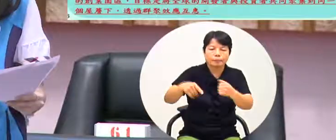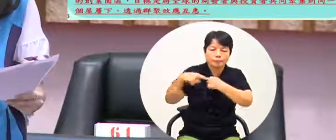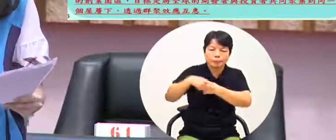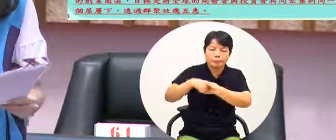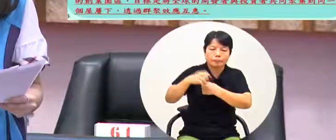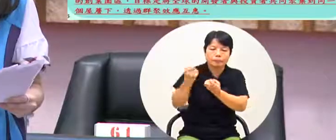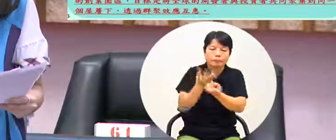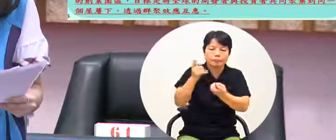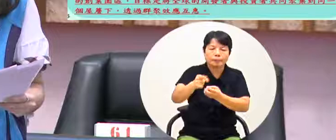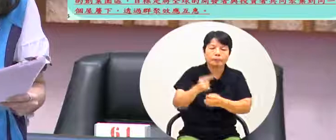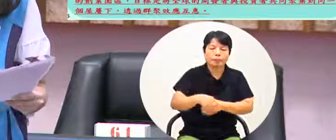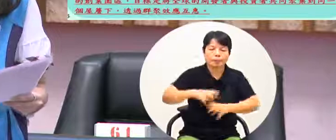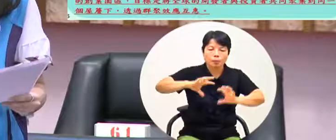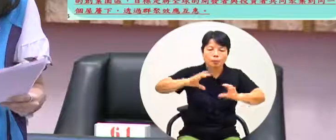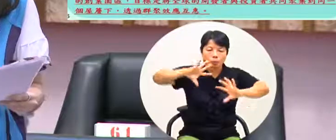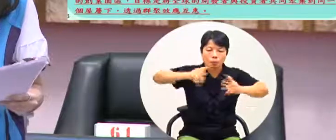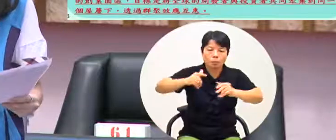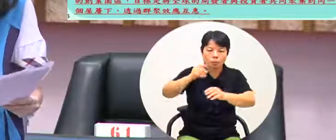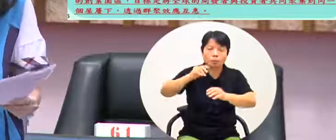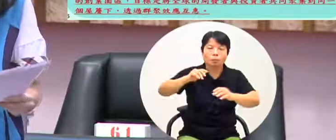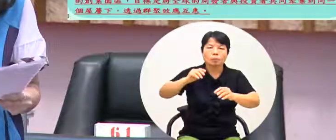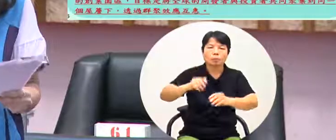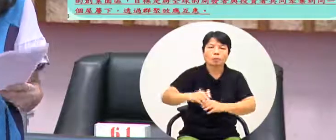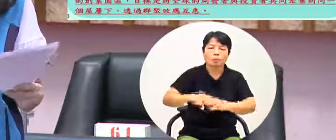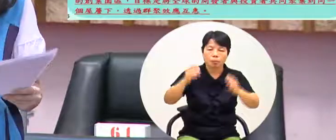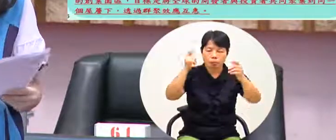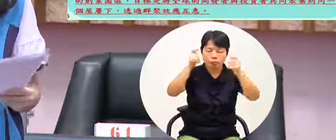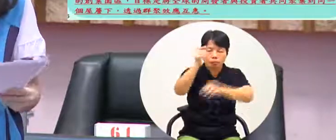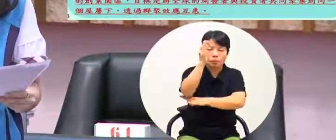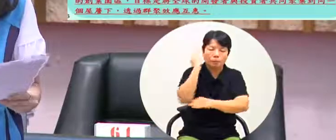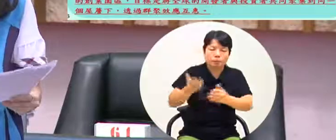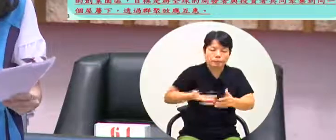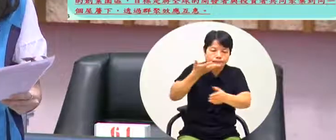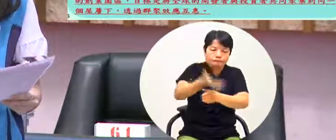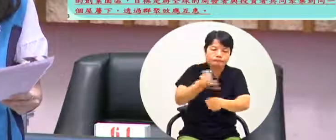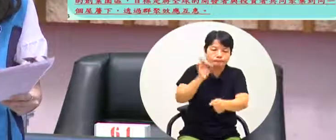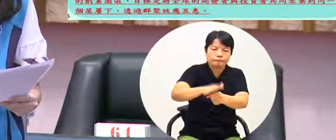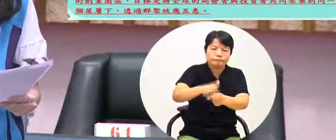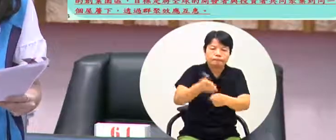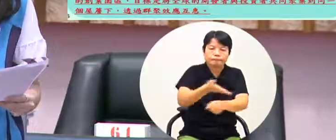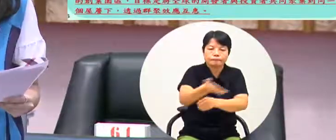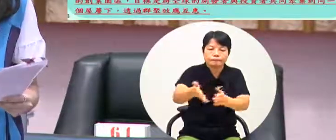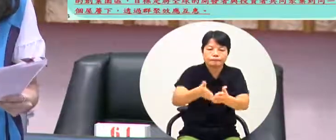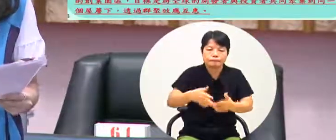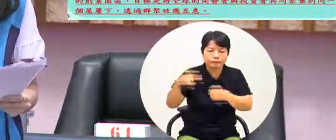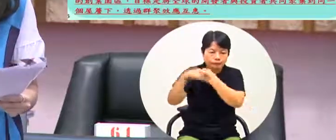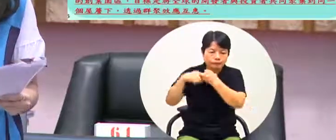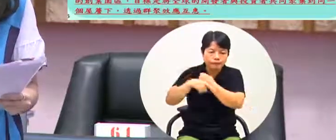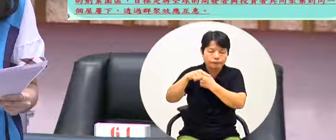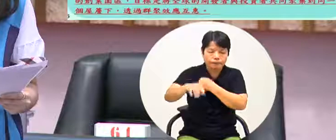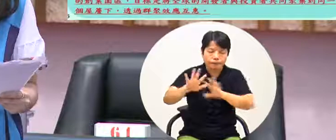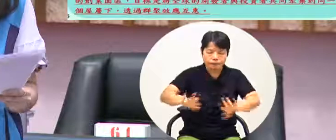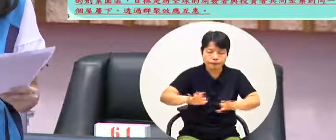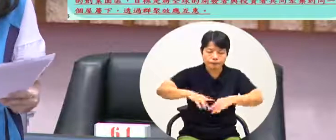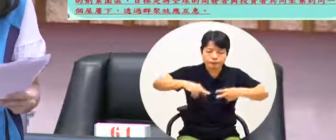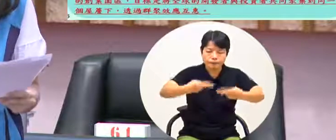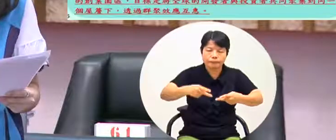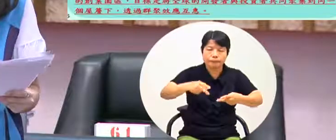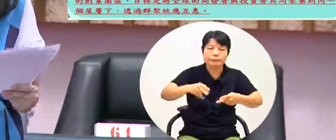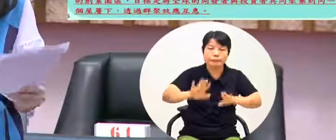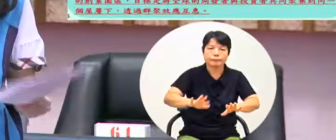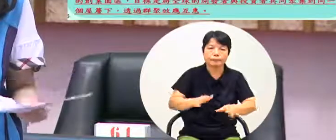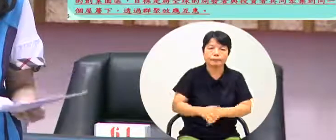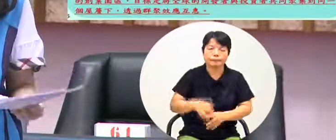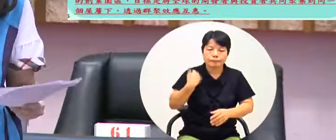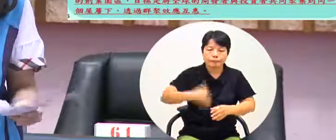税跟创立工业园区四种方式来新兴现在的产业哦。那所以说，马克宏答应援助新创